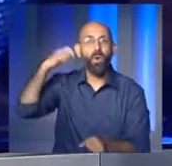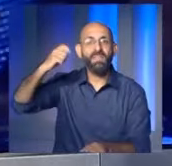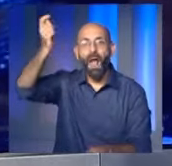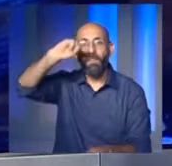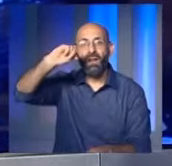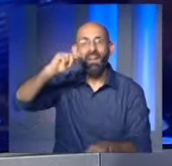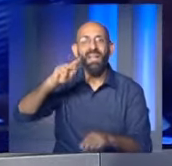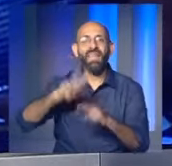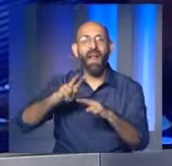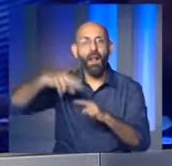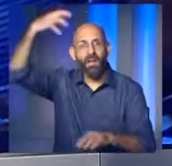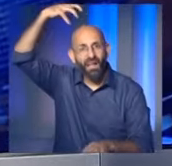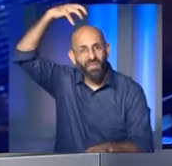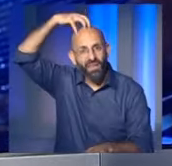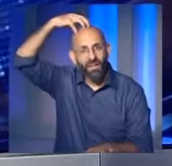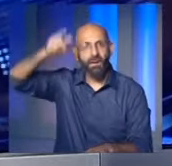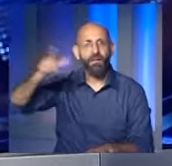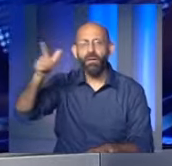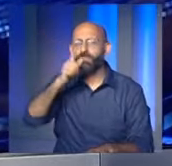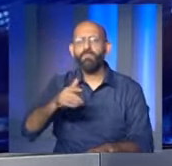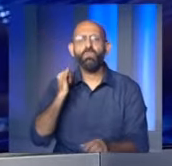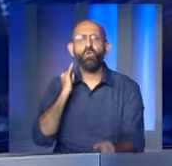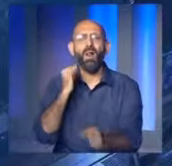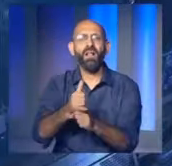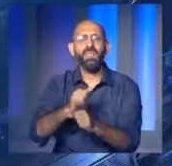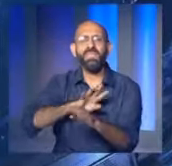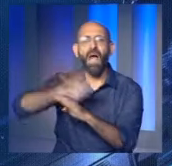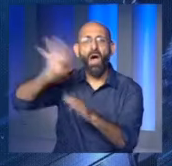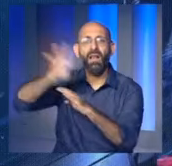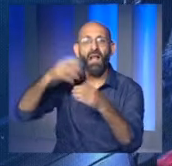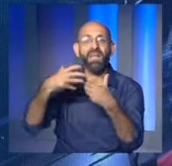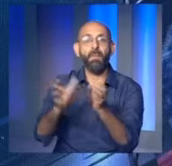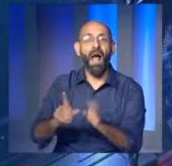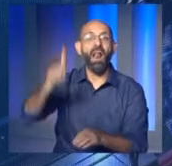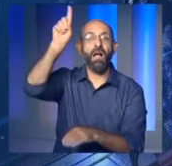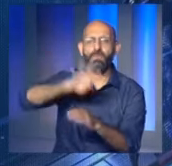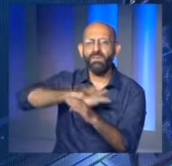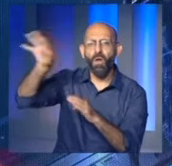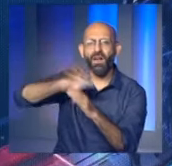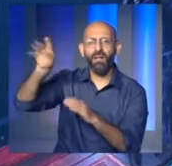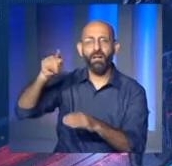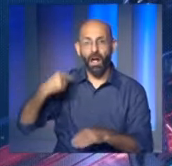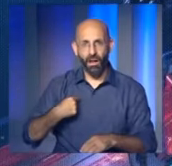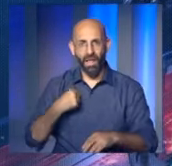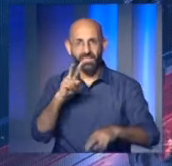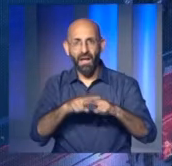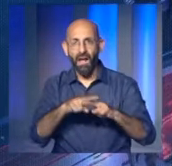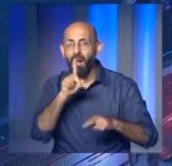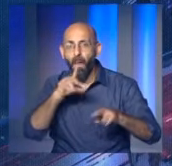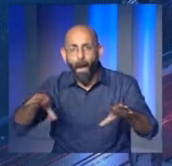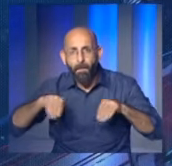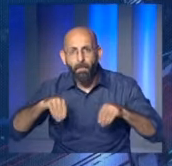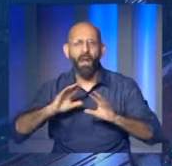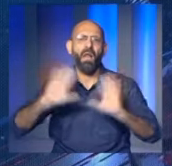القومي الإسرائيلي إتمار بن غفير أنه لو أسندت إلي المسؤولية عن المقاتلات والصواريخ لعرف حزب الله كيف يبدو